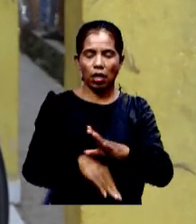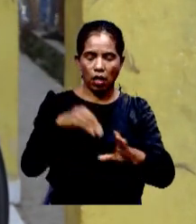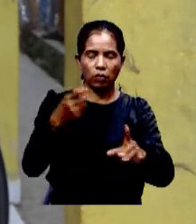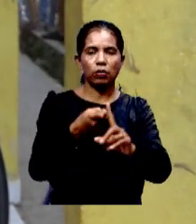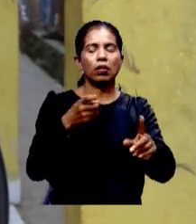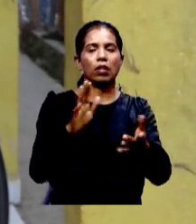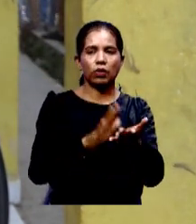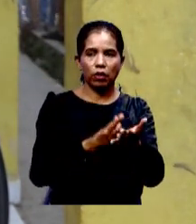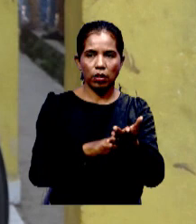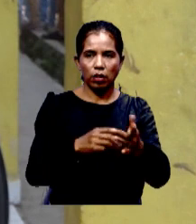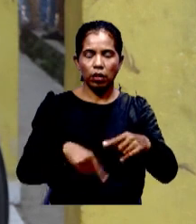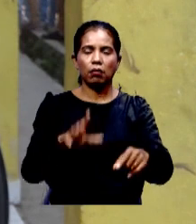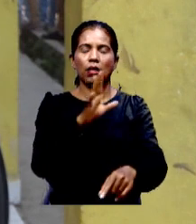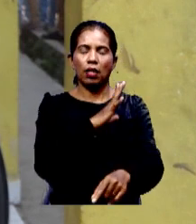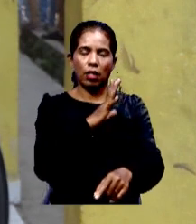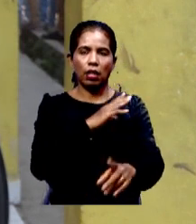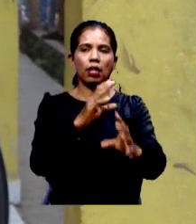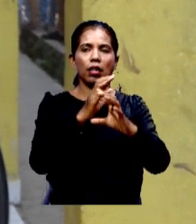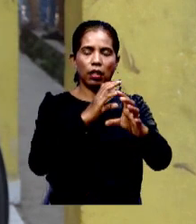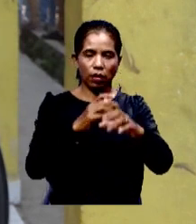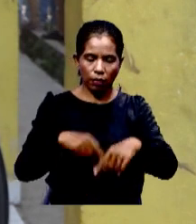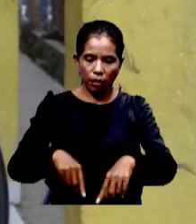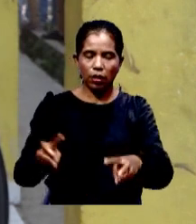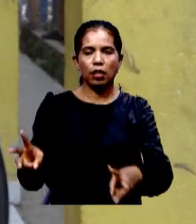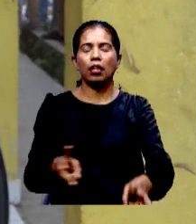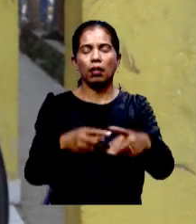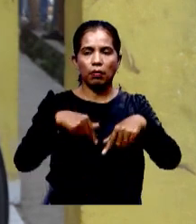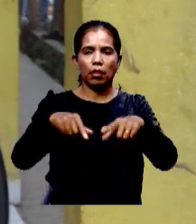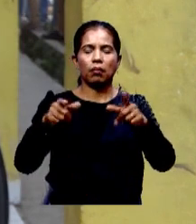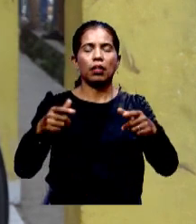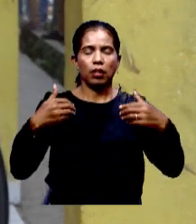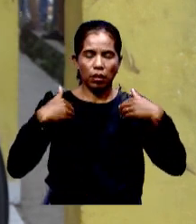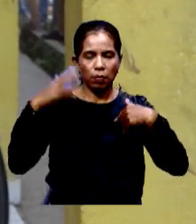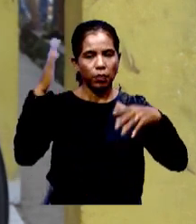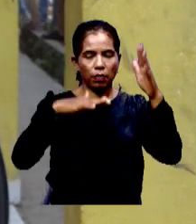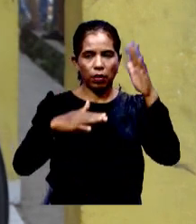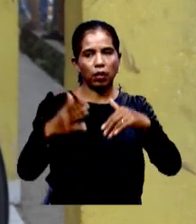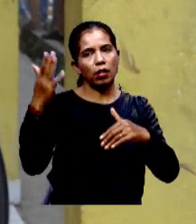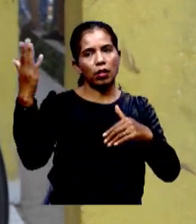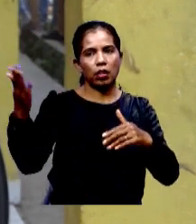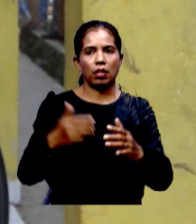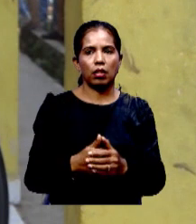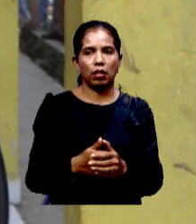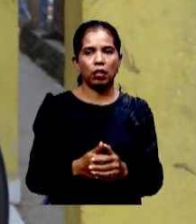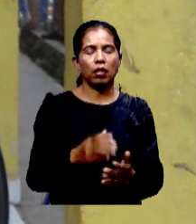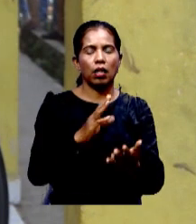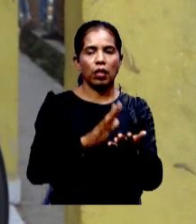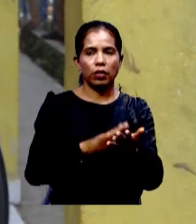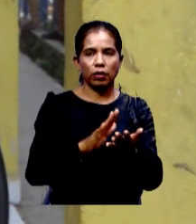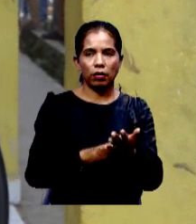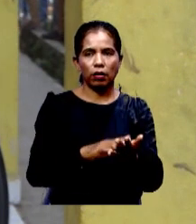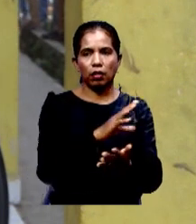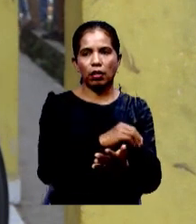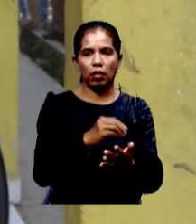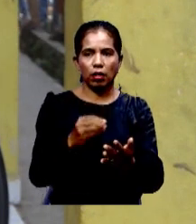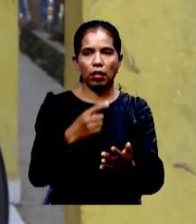sekolah. Nia ba heng kareta, o ba iha dalan huri ba ona, maka kontesi mentune, maka kontesi himu mentune, anta singre meta moho farda,